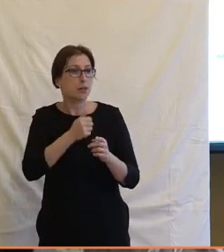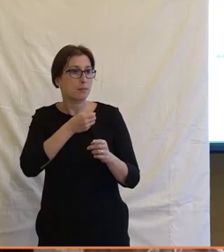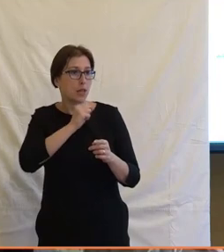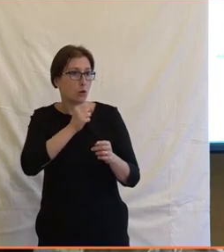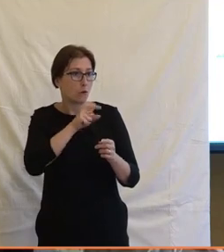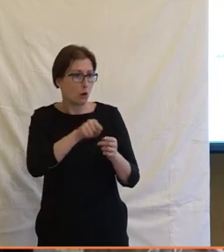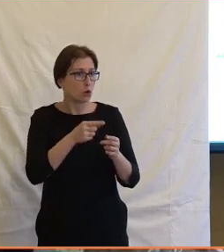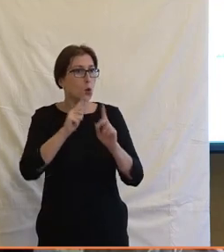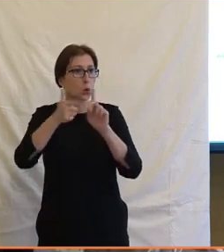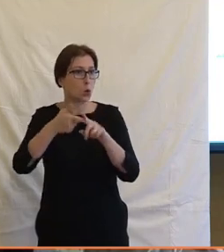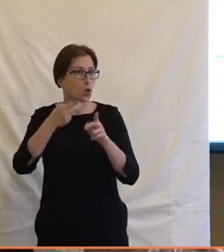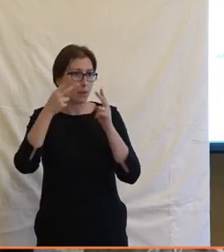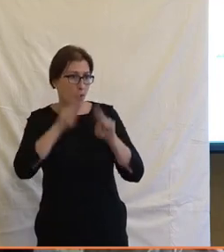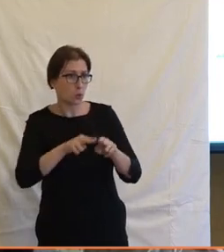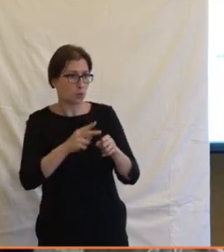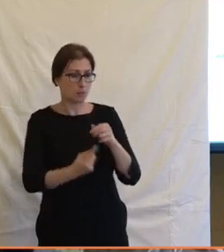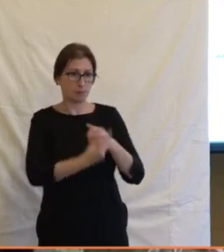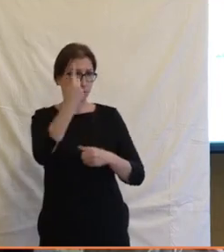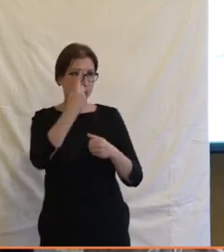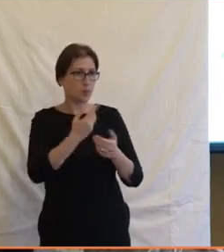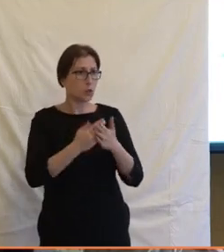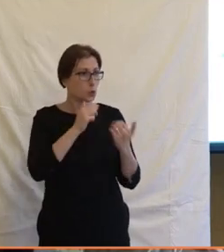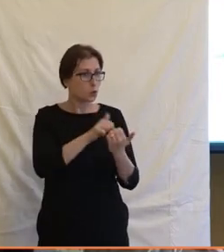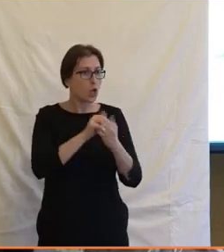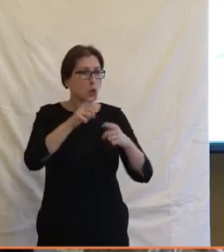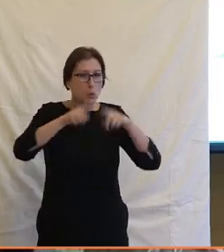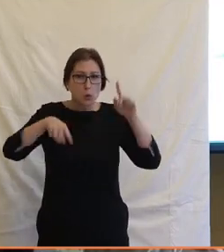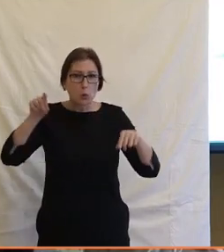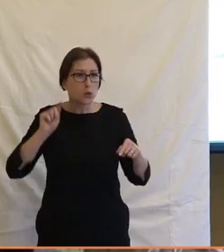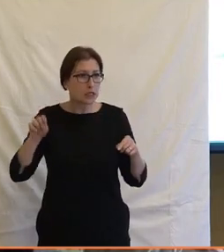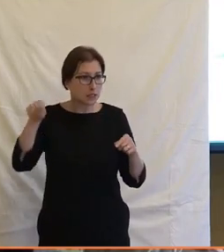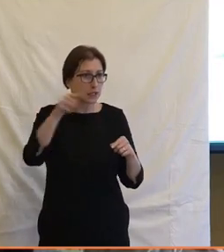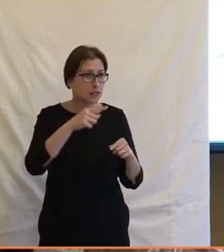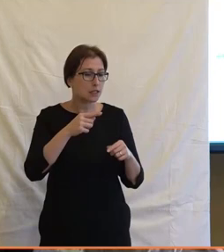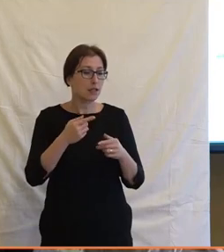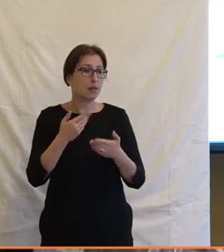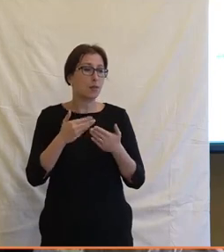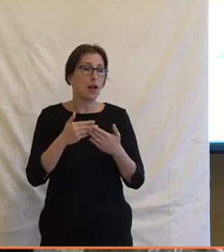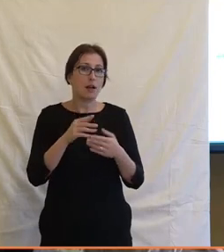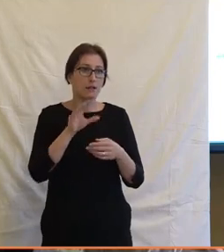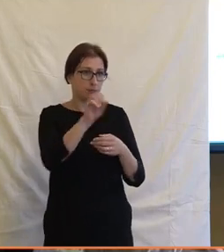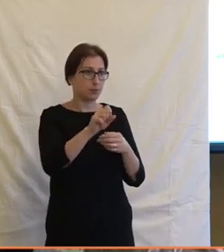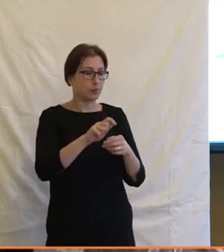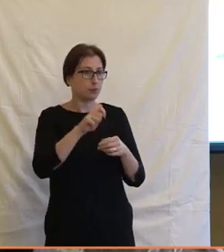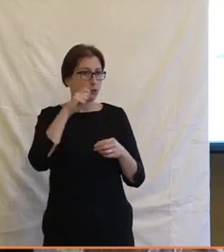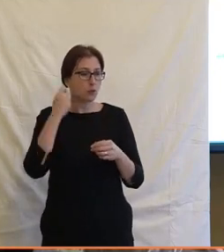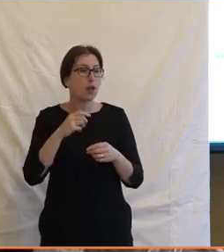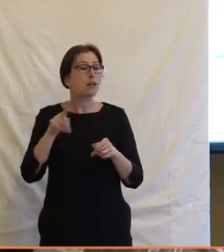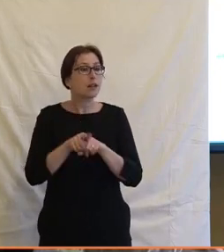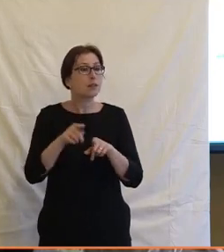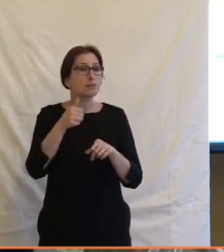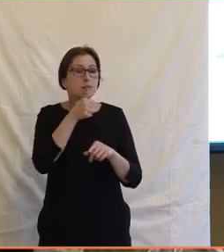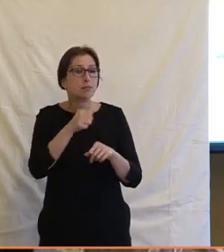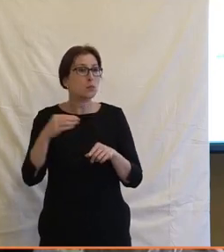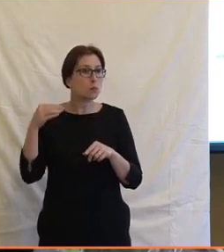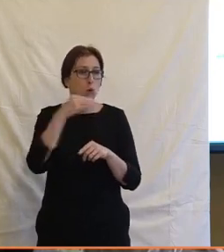ten druhý program neuzná. A teďka máme nově dokonce zkušenost dva týdny starou, kterou jsem zaznamenala, že se nám pozval pán, se kterým